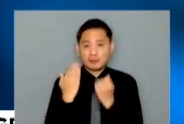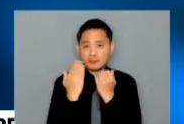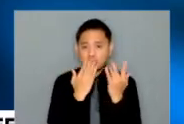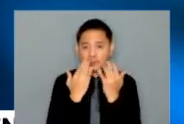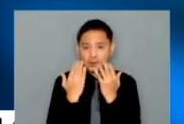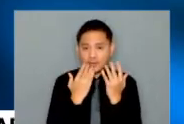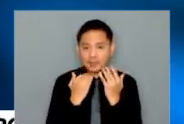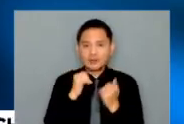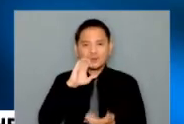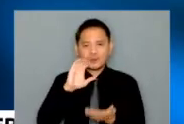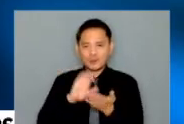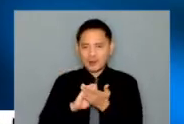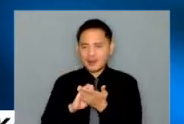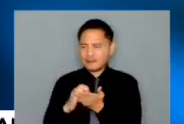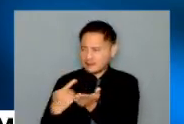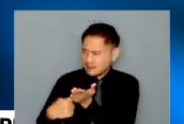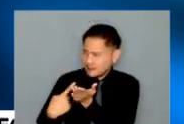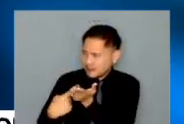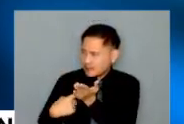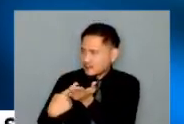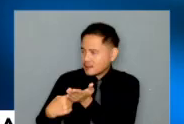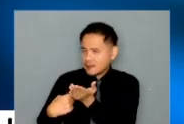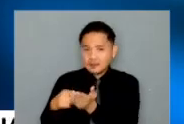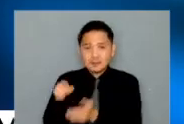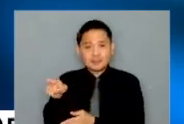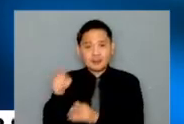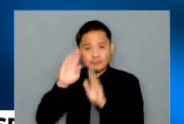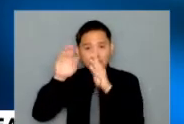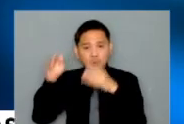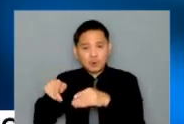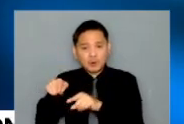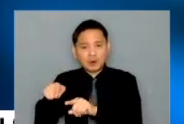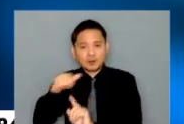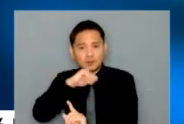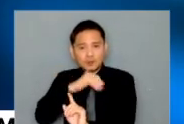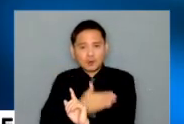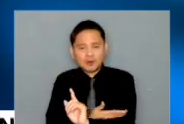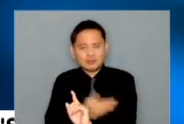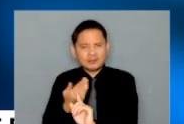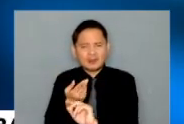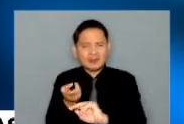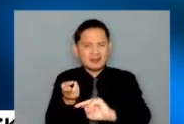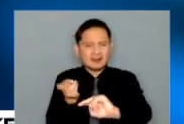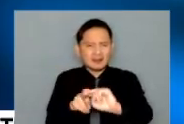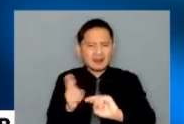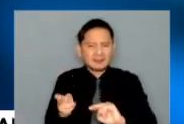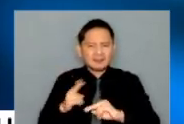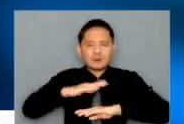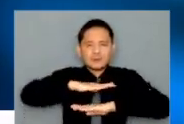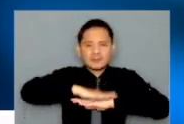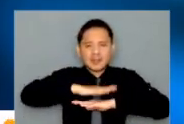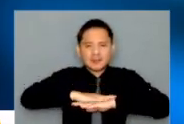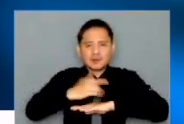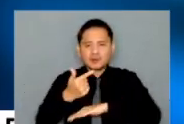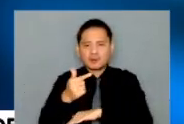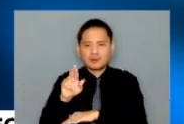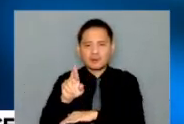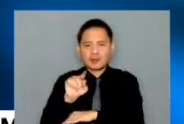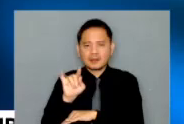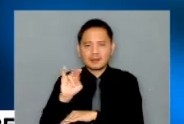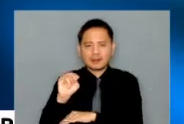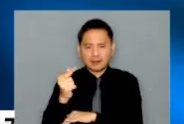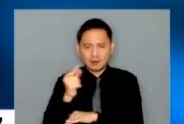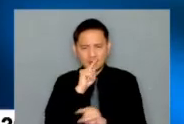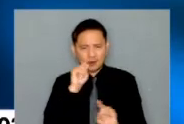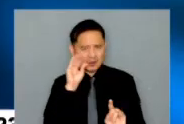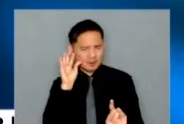dahil nag-focus siya kay Patricia na maglagay ng grazing. Since very unique po dahil... unique po, Pinoy kain, ano